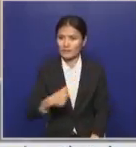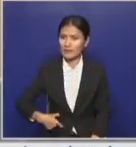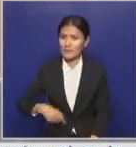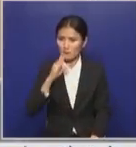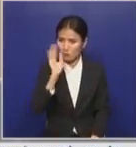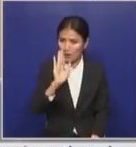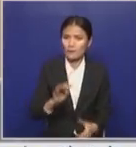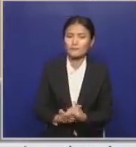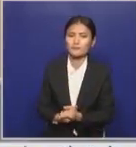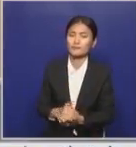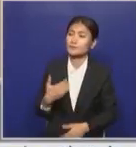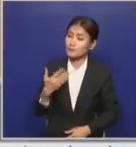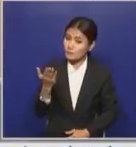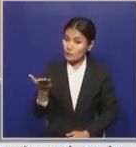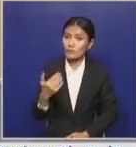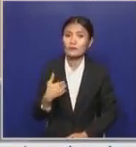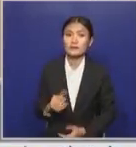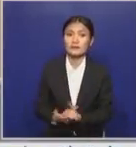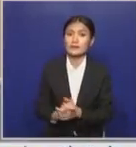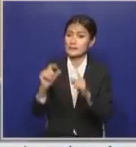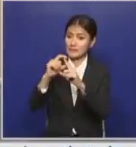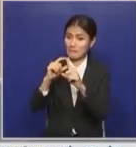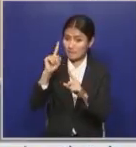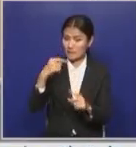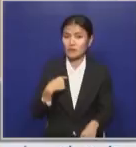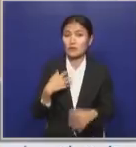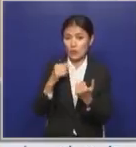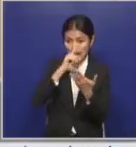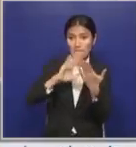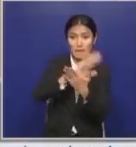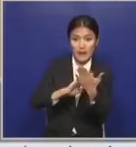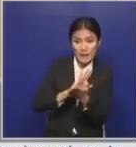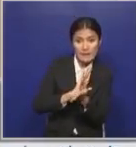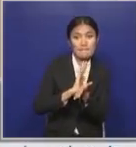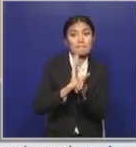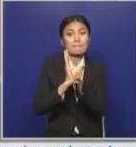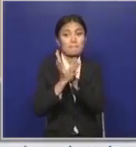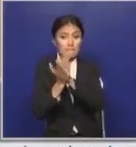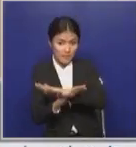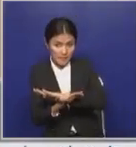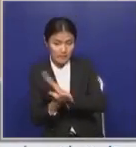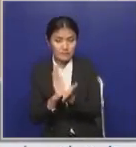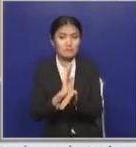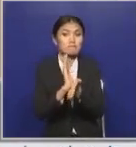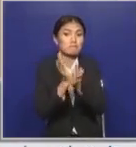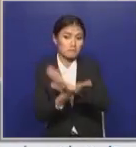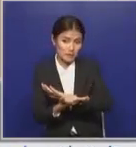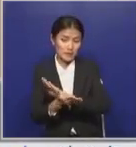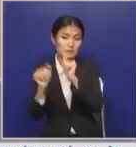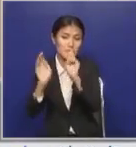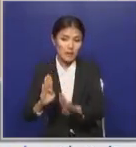เปลี่ยนแปลงการปกครองของไทยไปเป็นสาธารณรัฐเพราะว่าเข้าไปเขียนข้อความว่าRepublic of Thailand